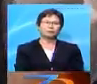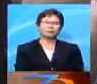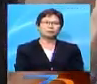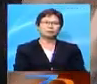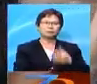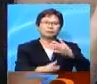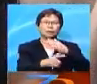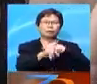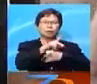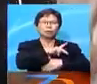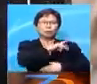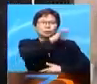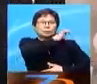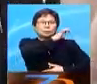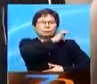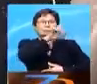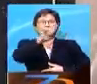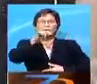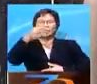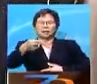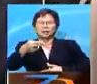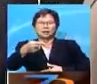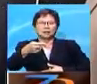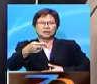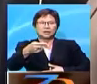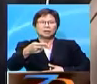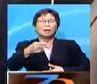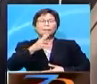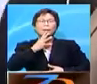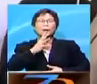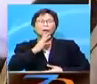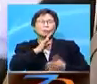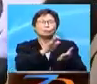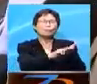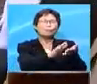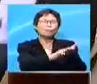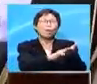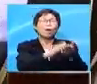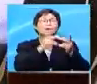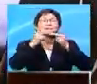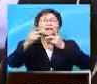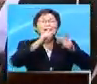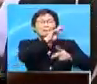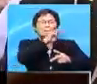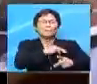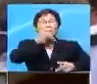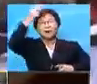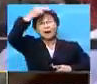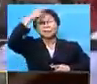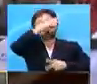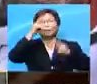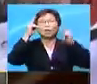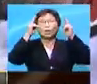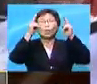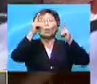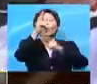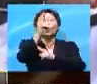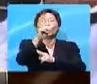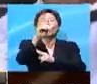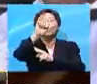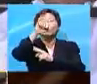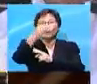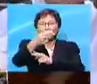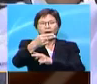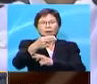pemangku ketua pegawai eksekutif th Datuk Johan Abdullah berkata pujian itu dinyatakan sendiri menteri Haji dan umrah Mohamad bentin dalam